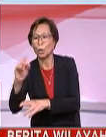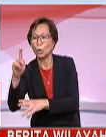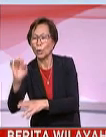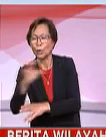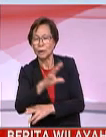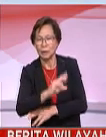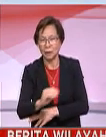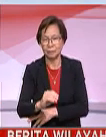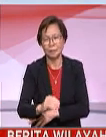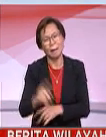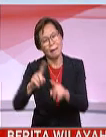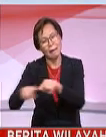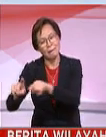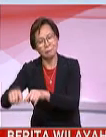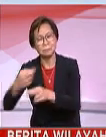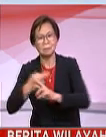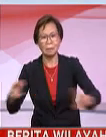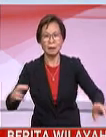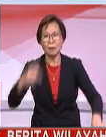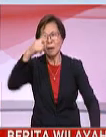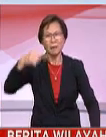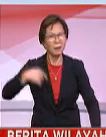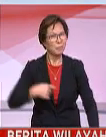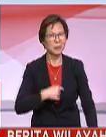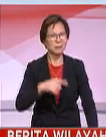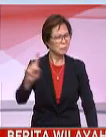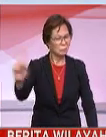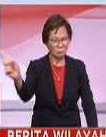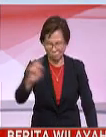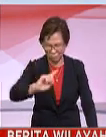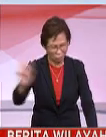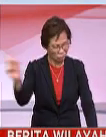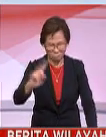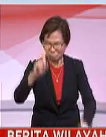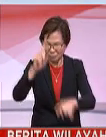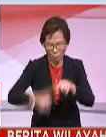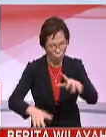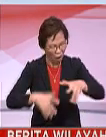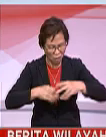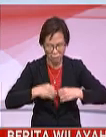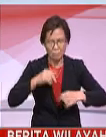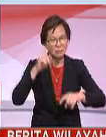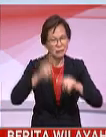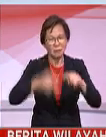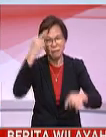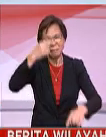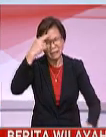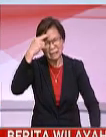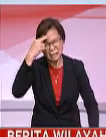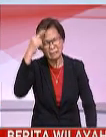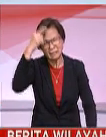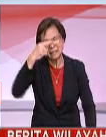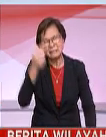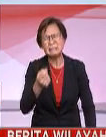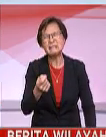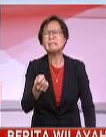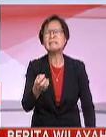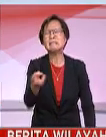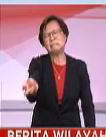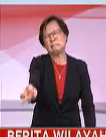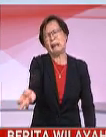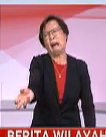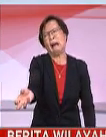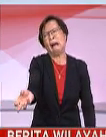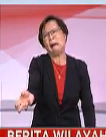dan seumpamanya. Bagi kami tidak ada alasan lagi, alasan-alasan remeh-remeh seperti itu